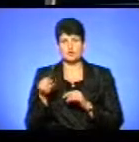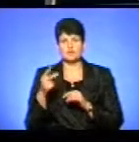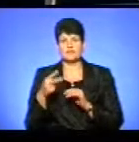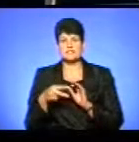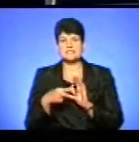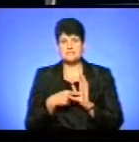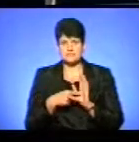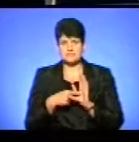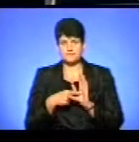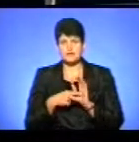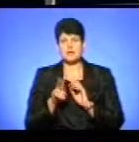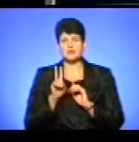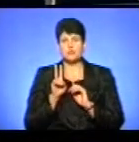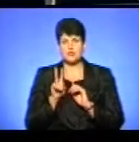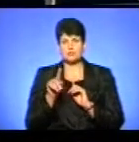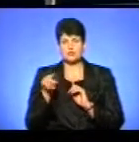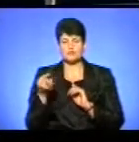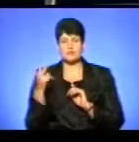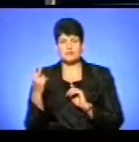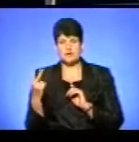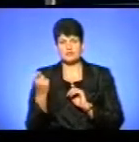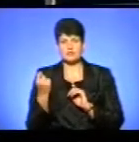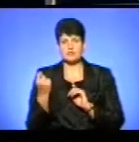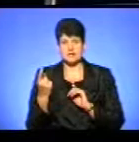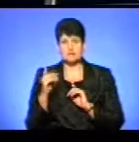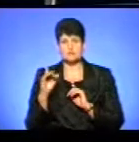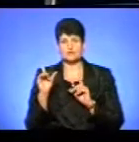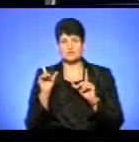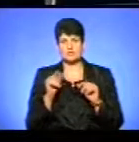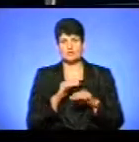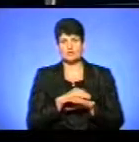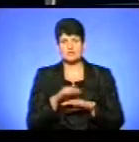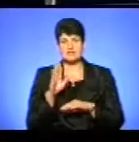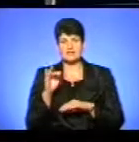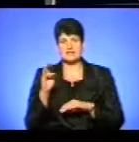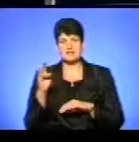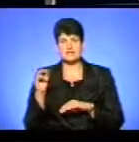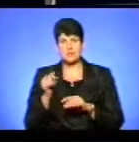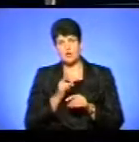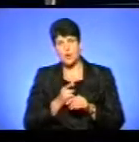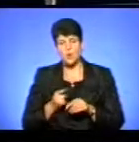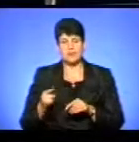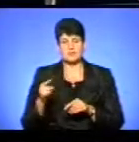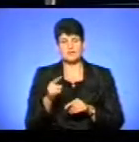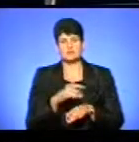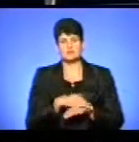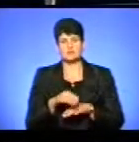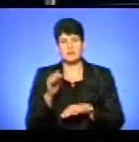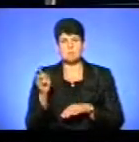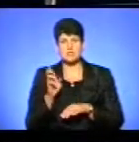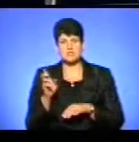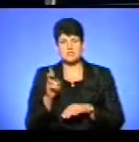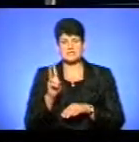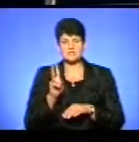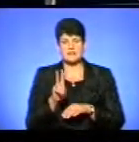27. Тролейбуси номер 2 та 11 курсуватимуть вулицями Винниченка-Карпенка, оминаючи вулиці Бережанську, Тролейбусну